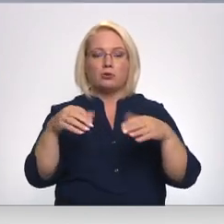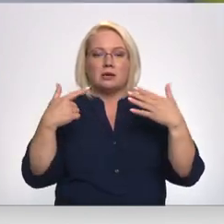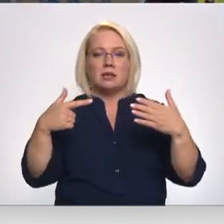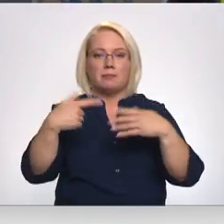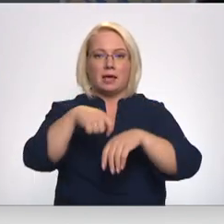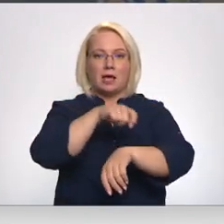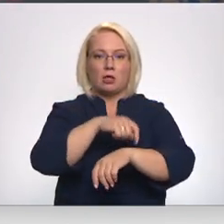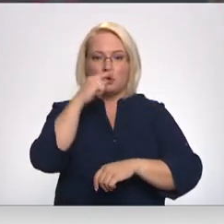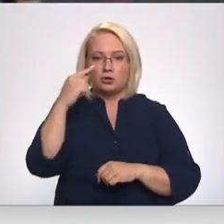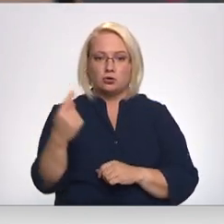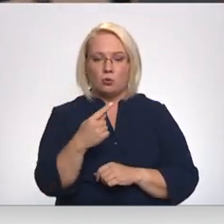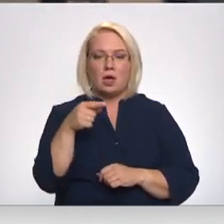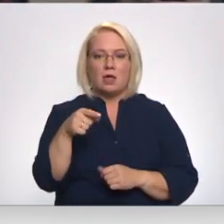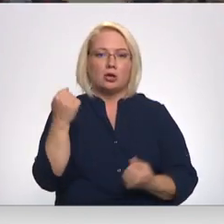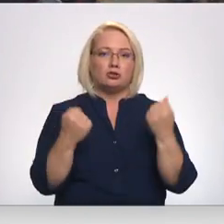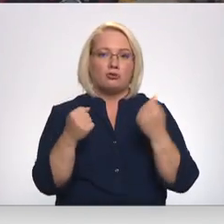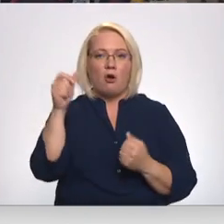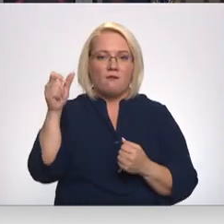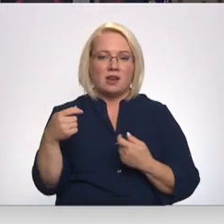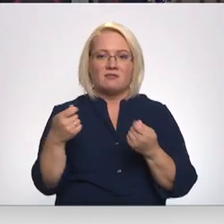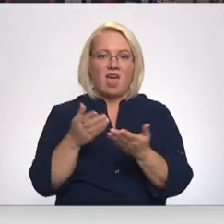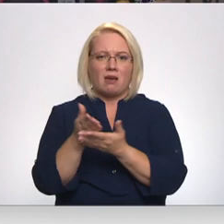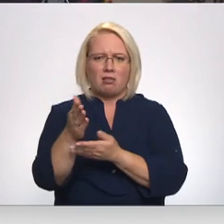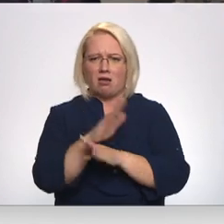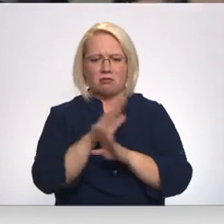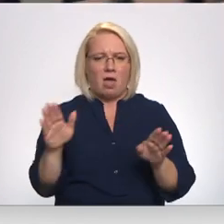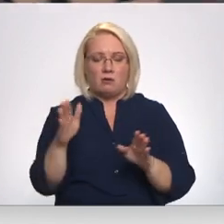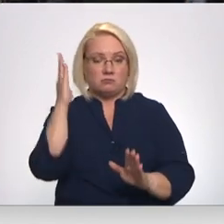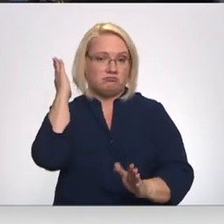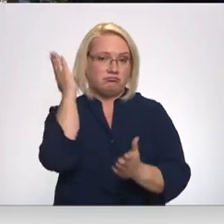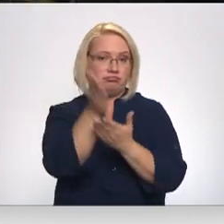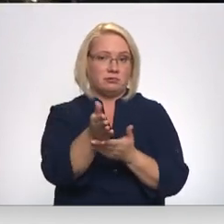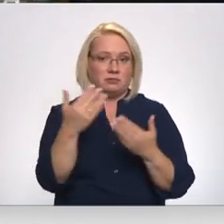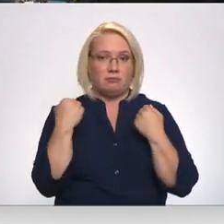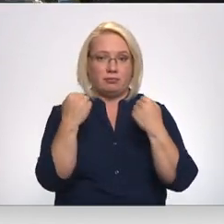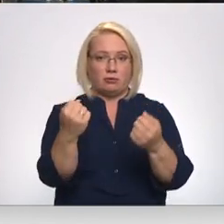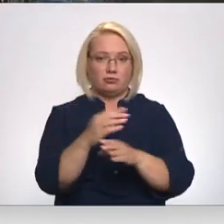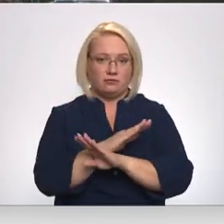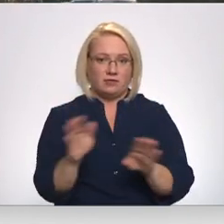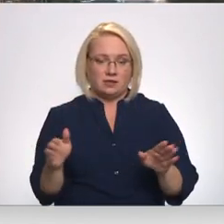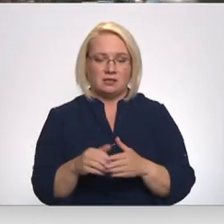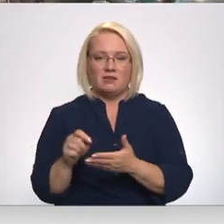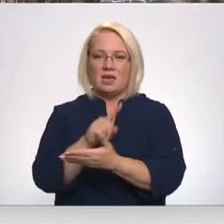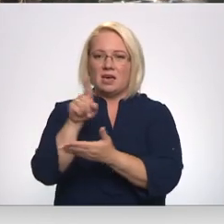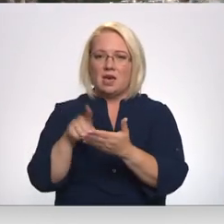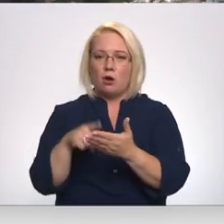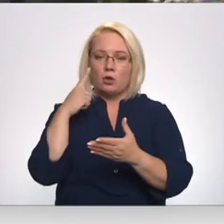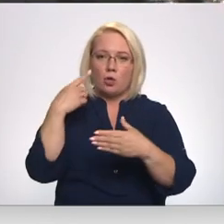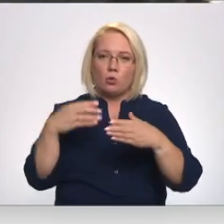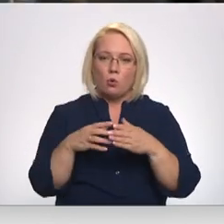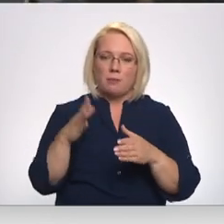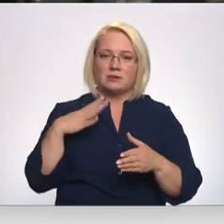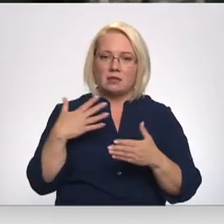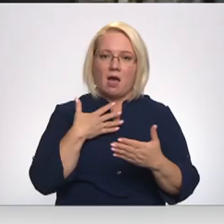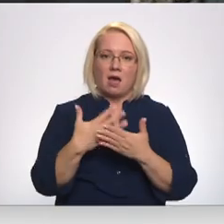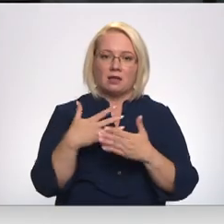km/h, nu, tas vato vadītājs neies tajā veikalā, viņš vienkārši tranzītā izbrauks cauri. Tad jūs sagaidat no domas aktīvu rīcību?